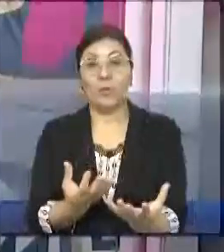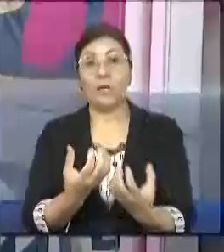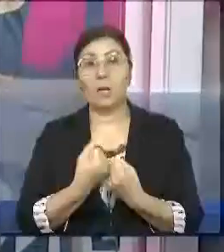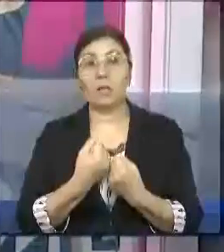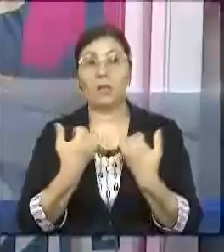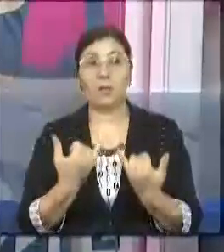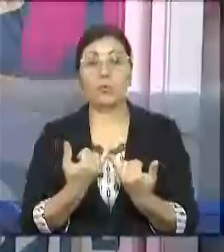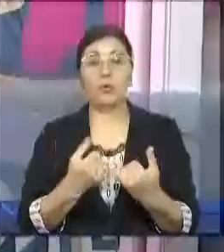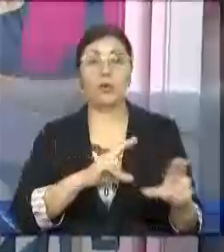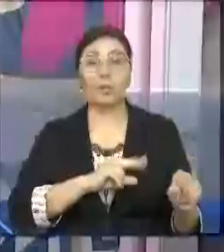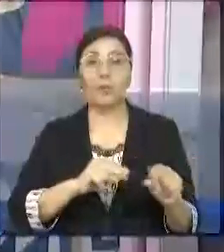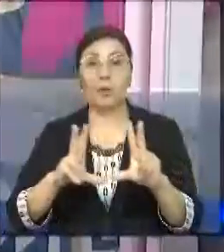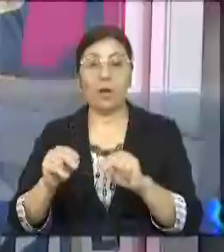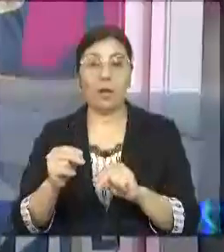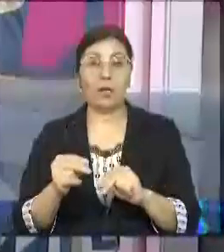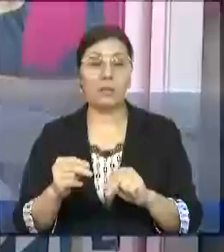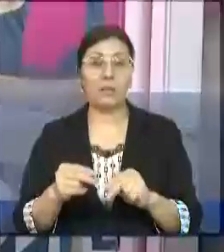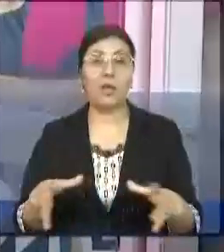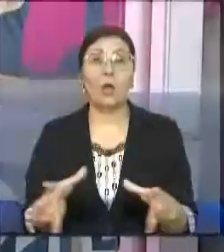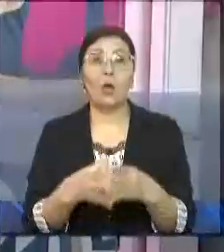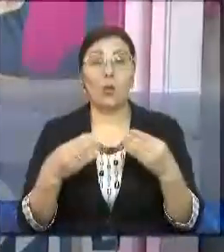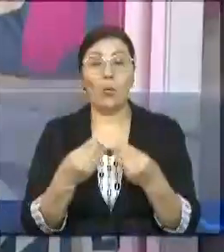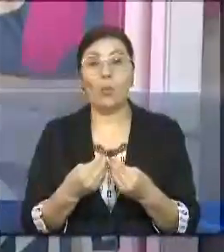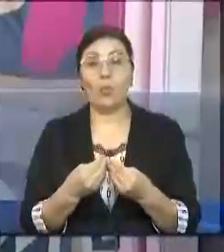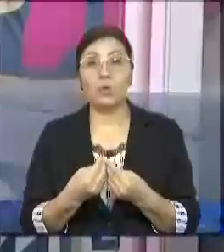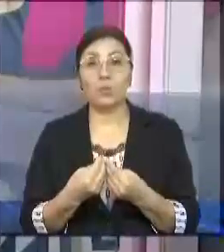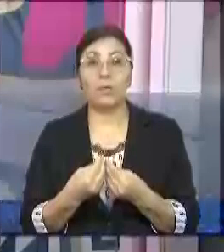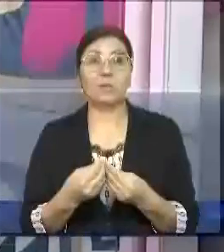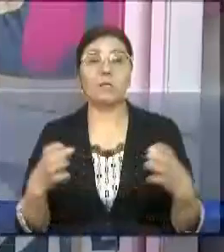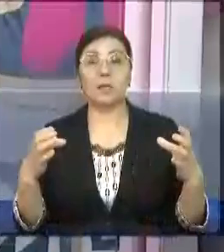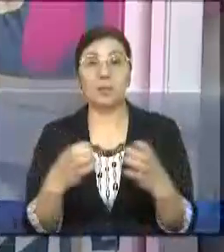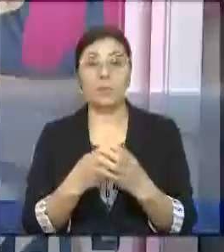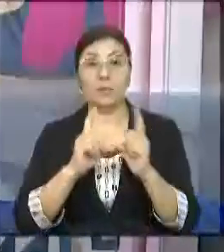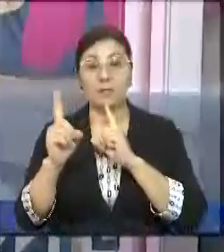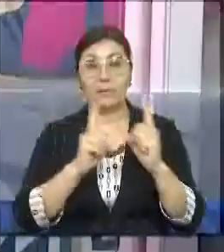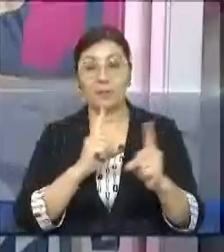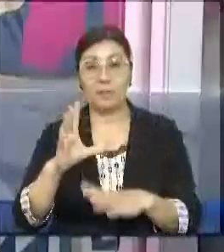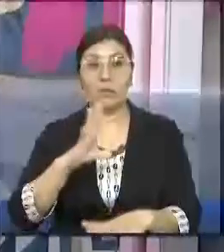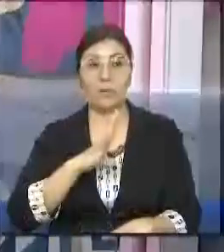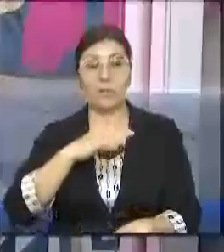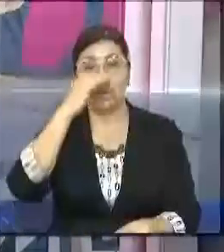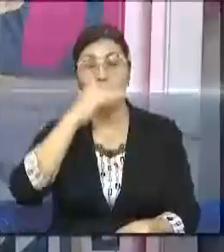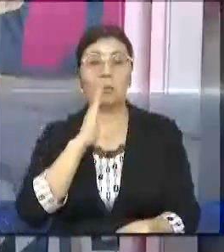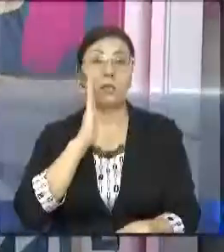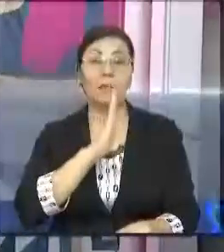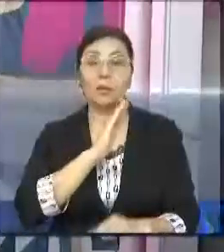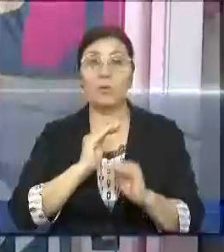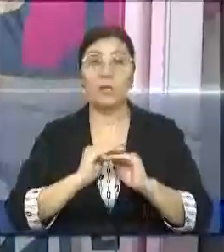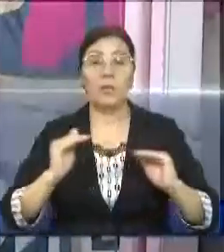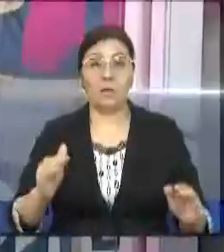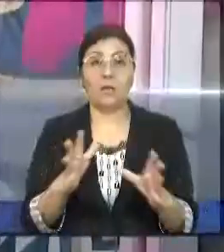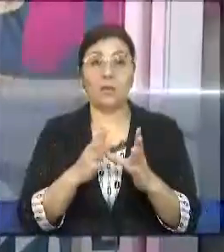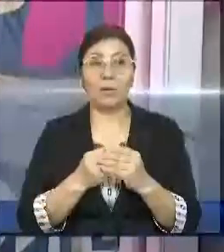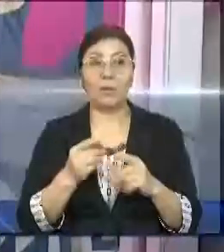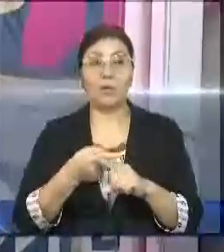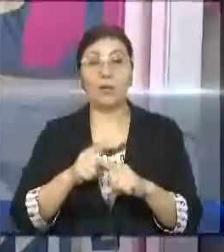осы Бақытты отбасы бірлестігі семинар тренинг өткізіп жатыр. Аналар мен балаларды басын қосып.